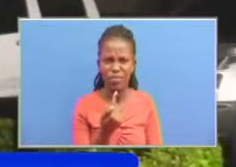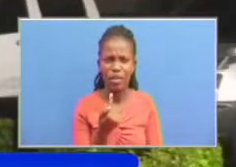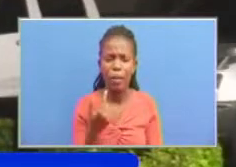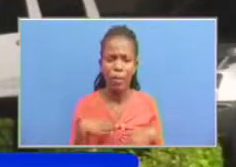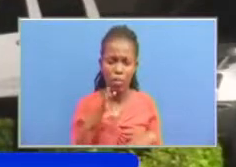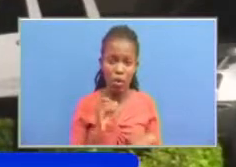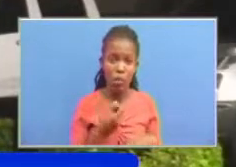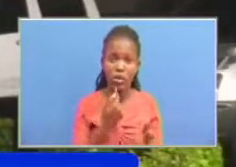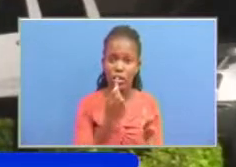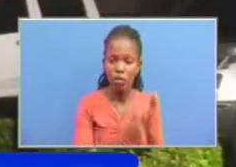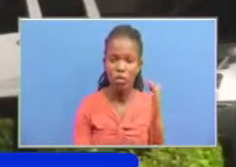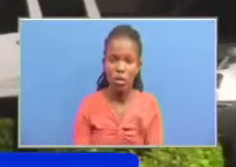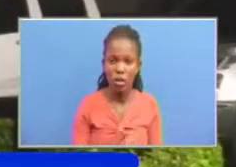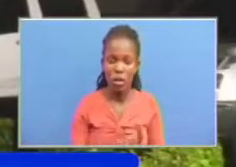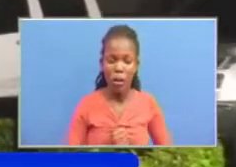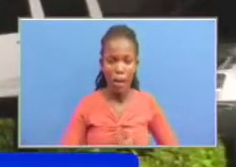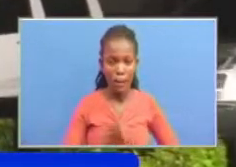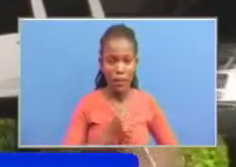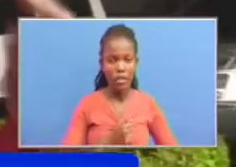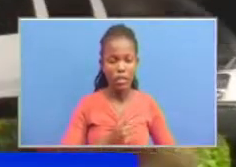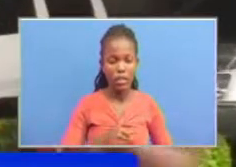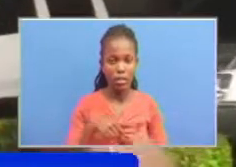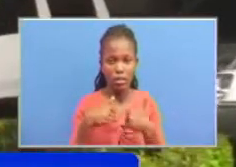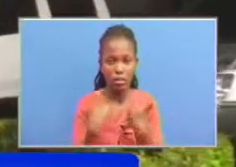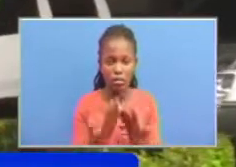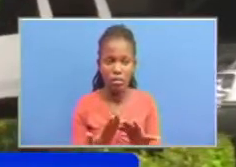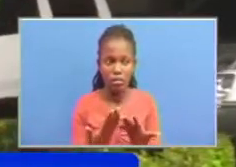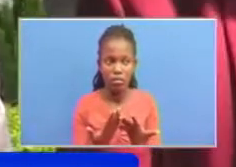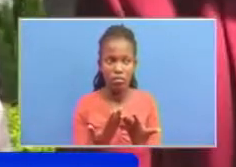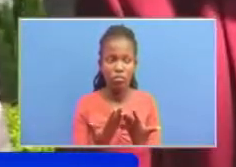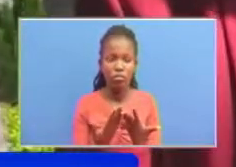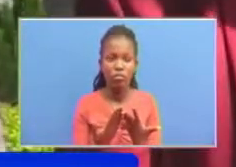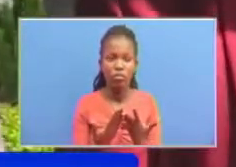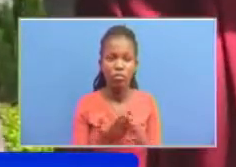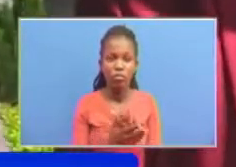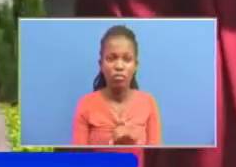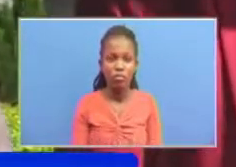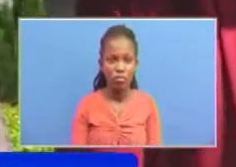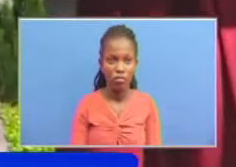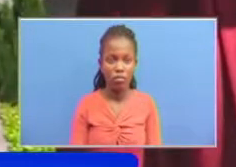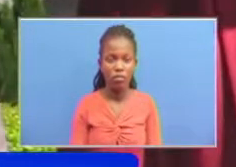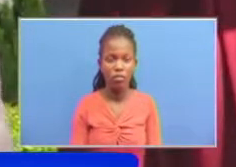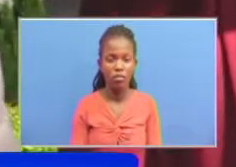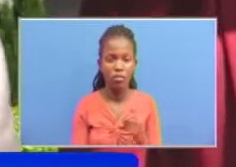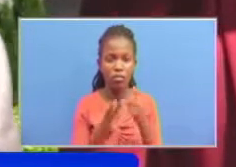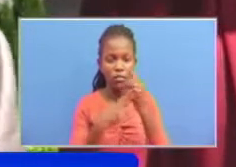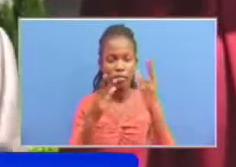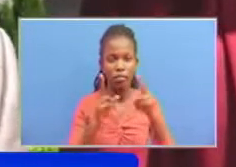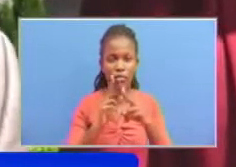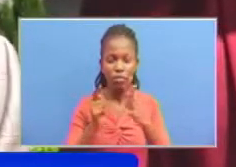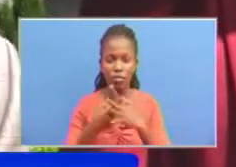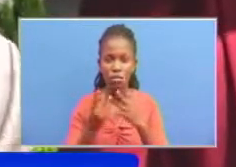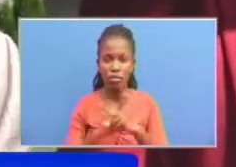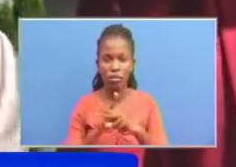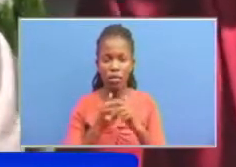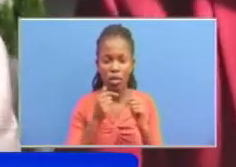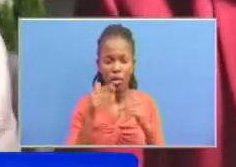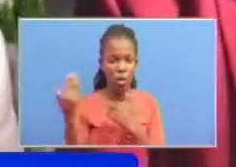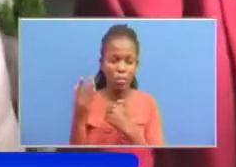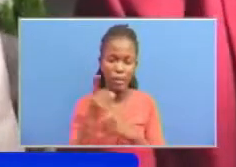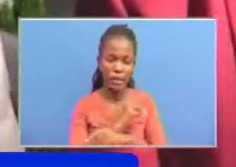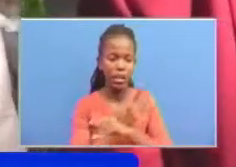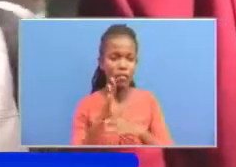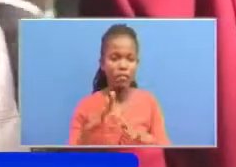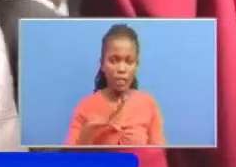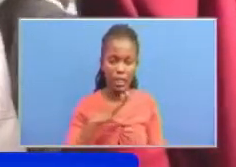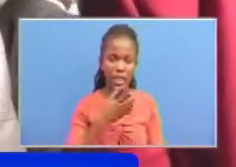maituka na budget ni aveta na ikambio tu mwe wa Mwanza ni kwa teni tuwe dhia na mwadhenya musio kwa